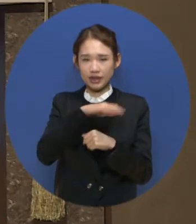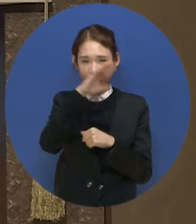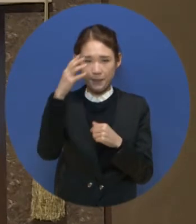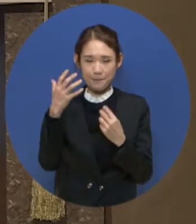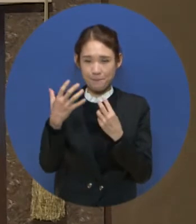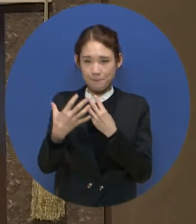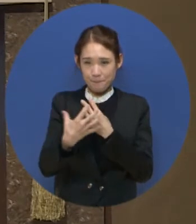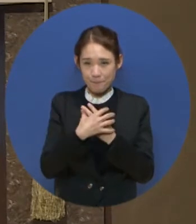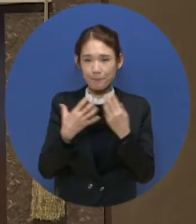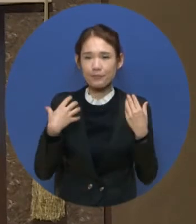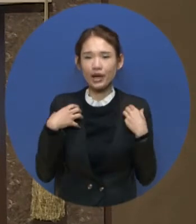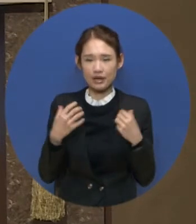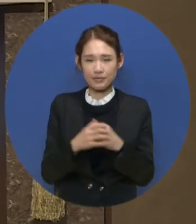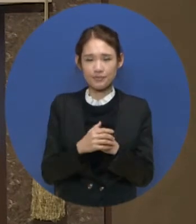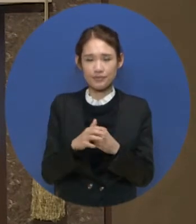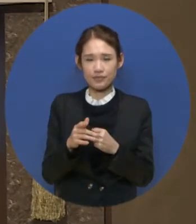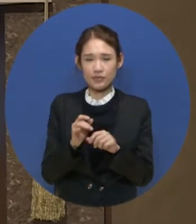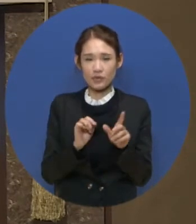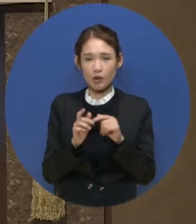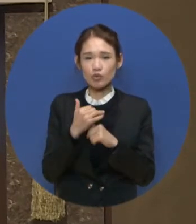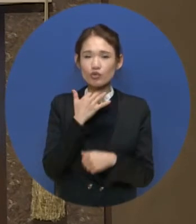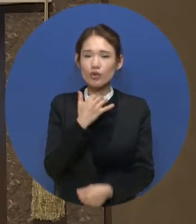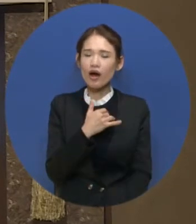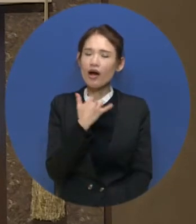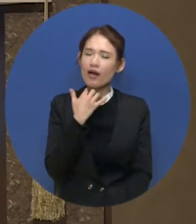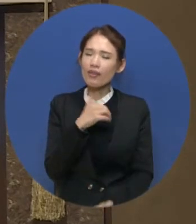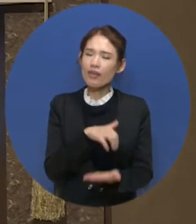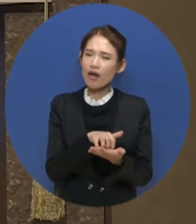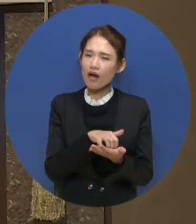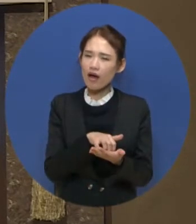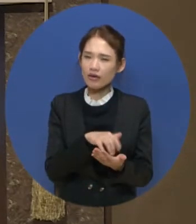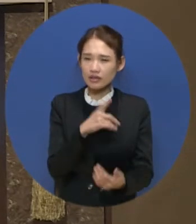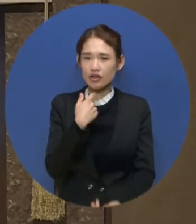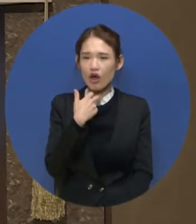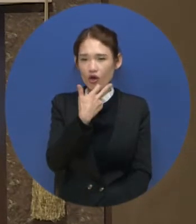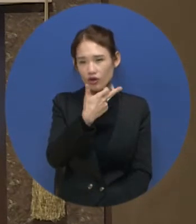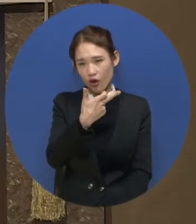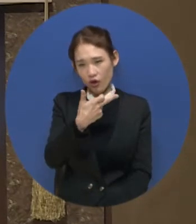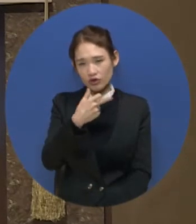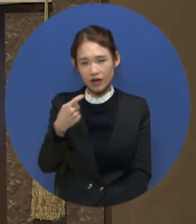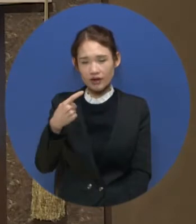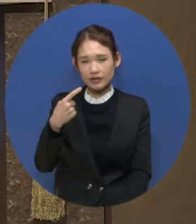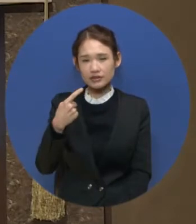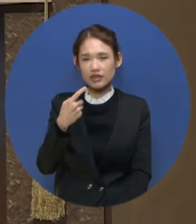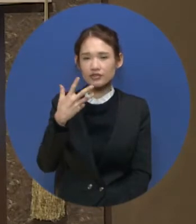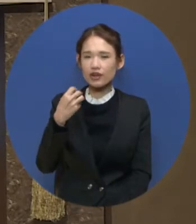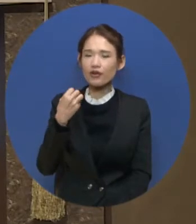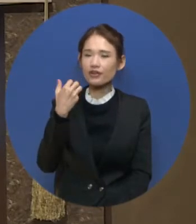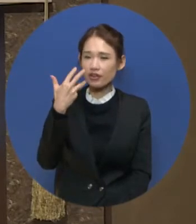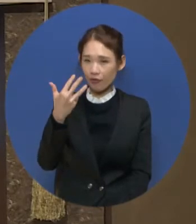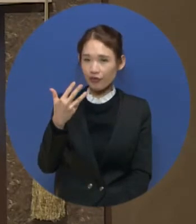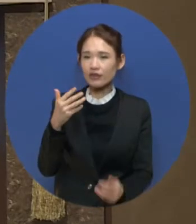다 하고 있는데요. 주로 이제 한 18살, 17살에서 이제